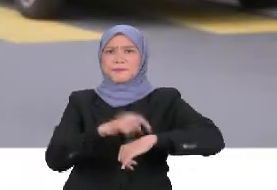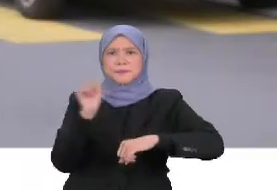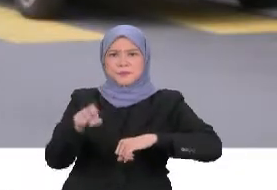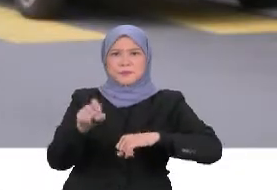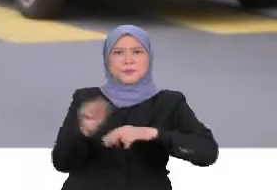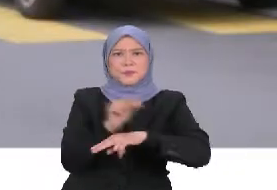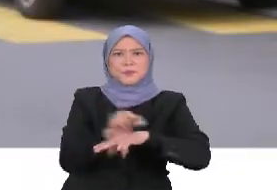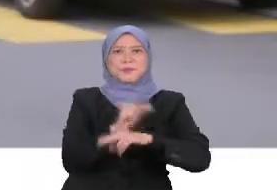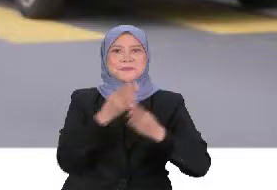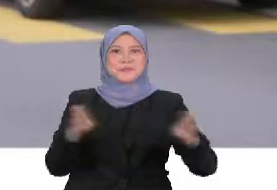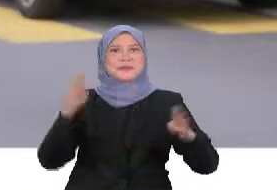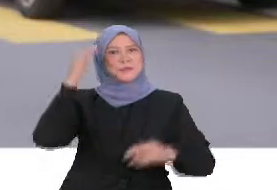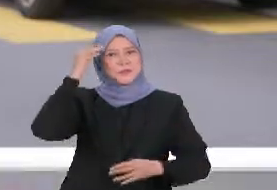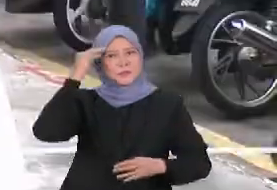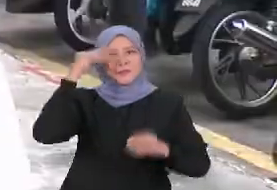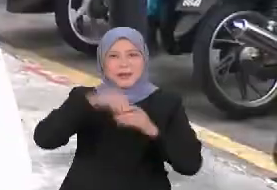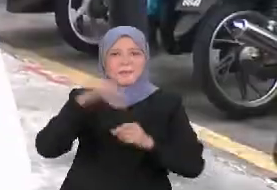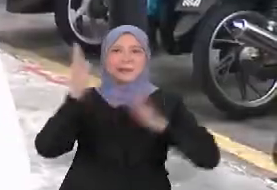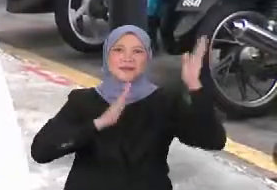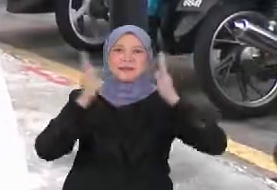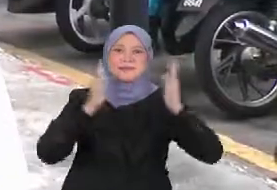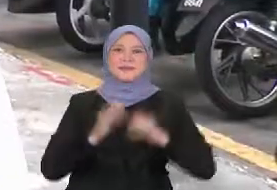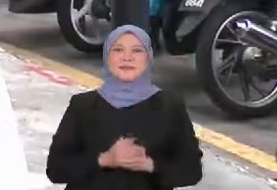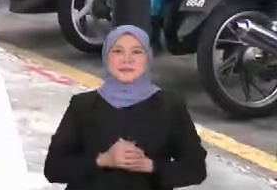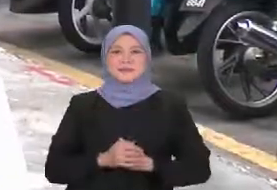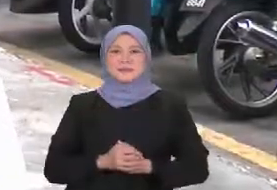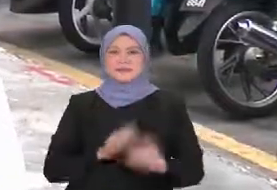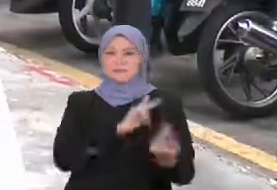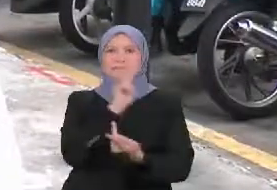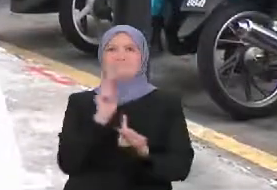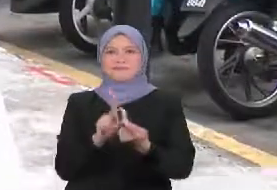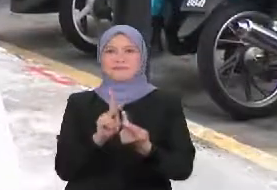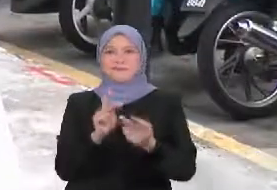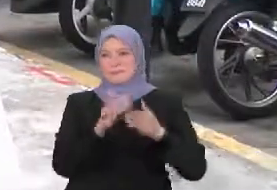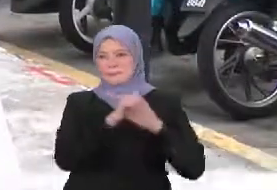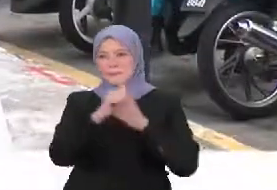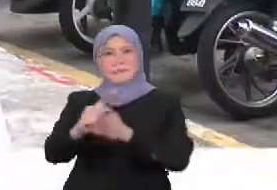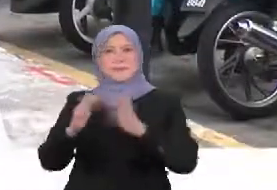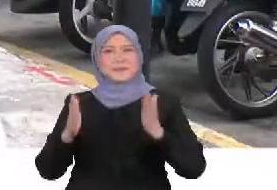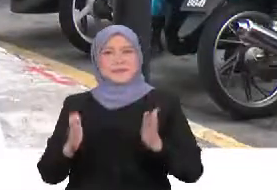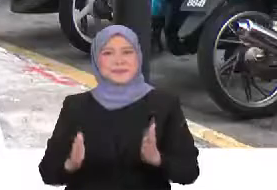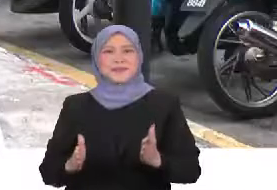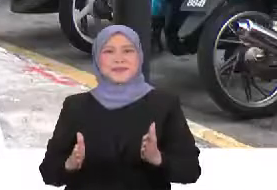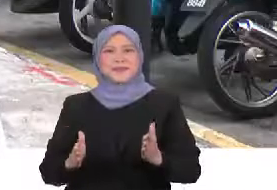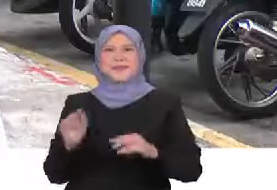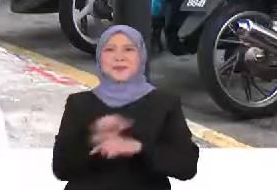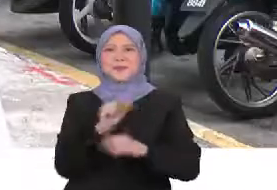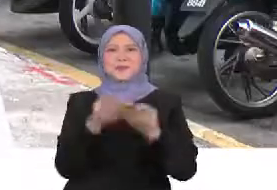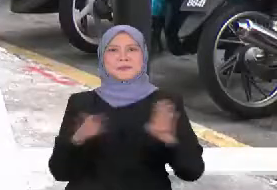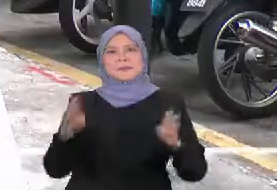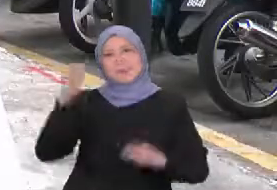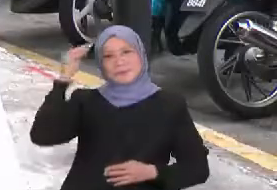meningkatkan penggunaan bahasa Melayu di negara kita. Bagi saya adalah wajar para pemimpin kita untuk menggunakan